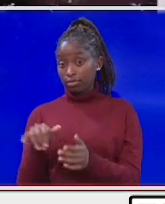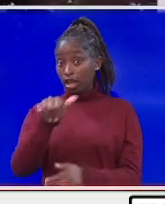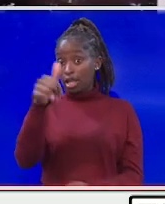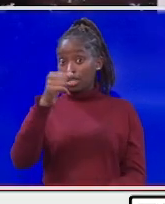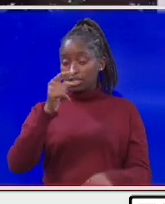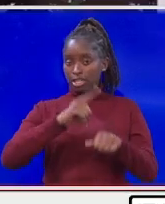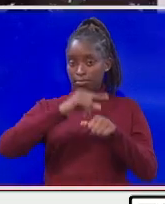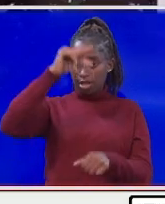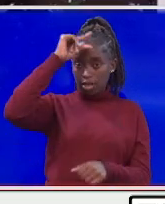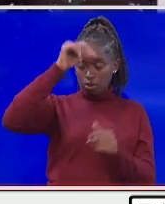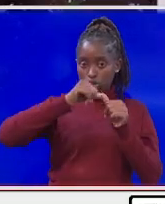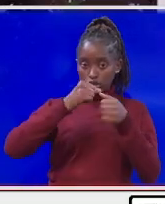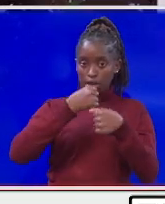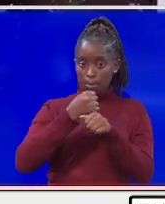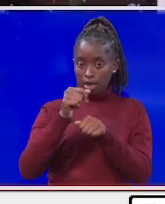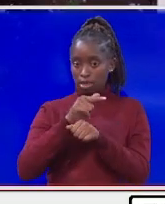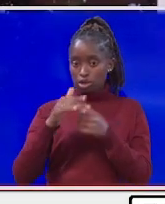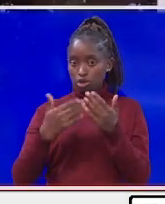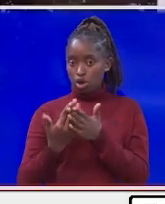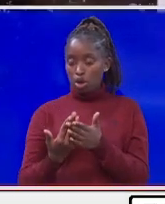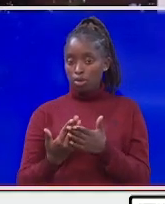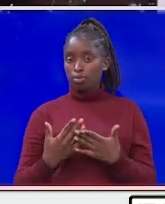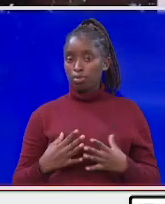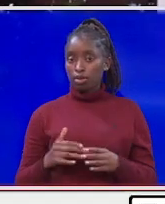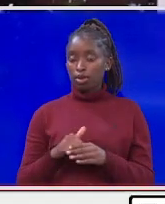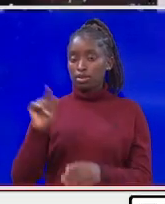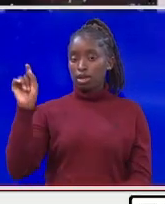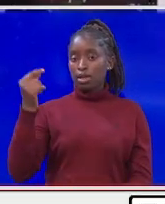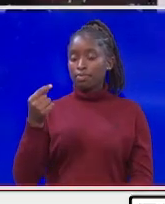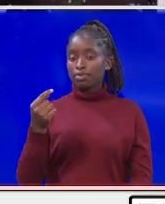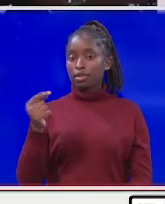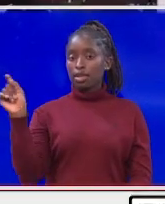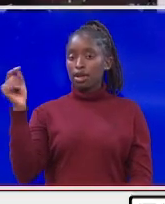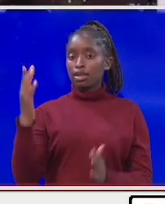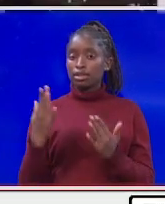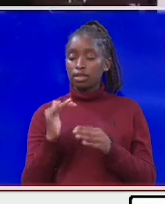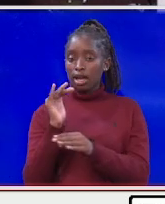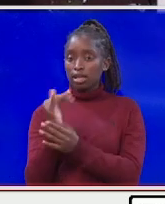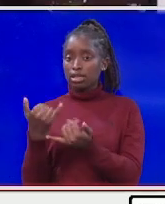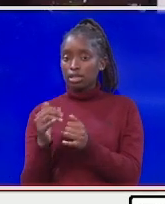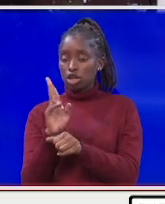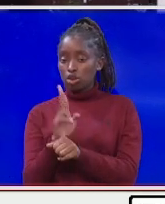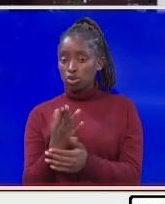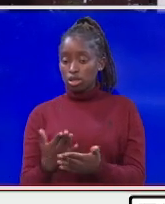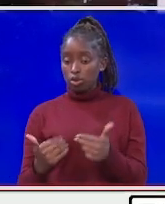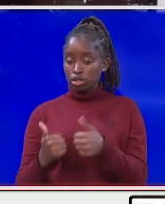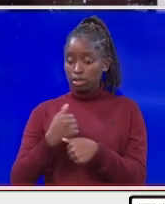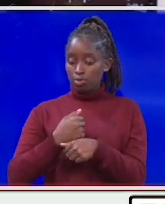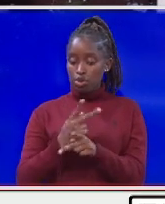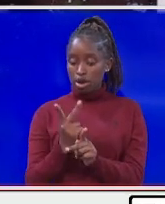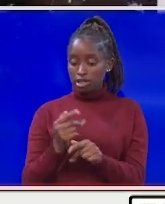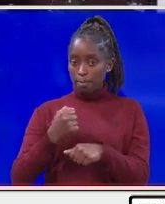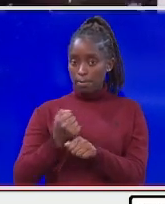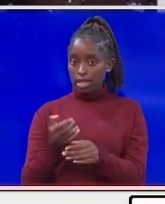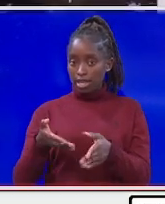Serikali inaendelea kuwawezesha wazalishaji wa ndani. Wakenya wanashauriwa kutumia bidhaa zinazozalishwa ndani ya nchi ili kusaidia na